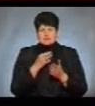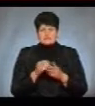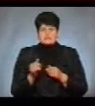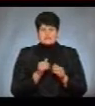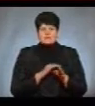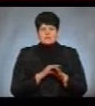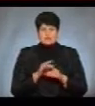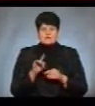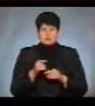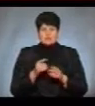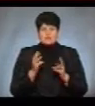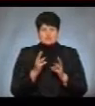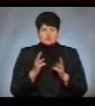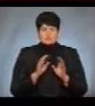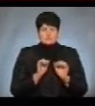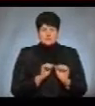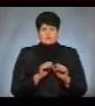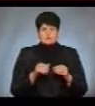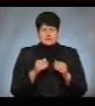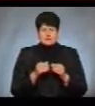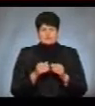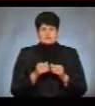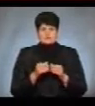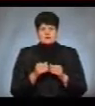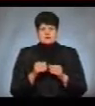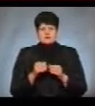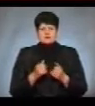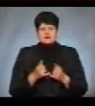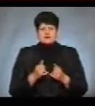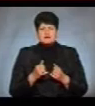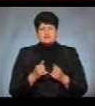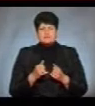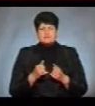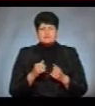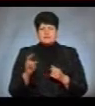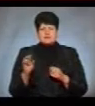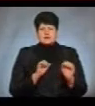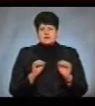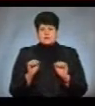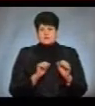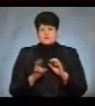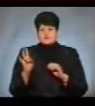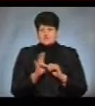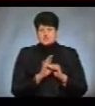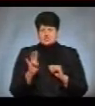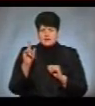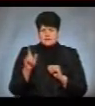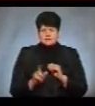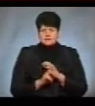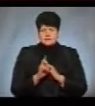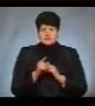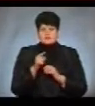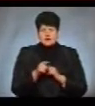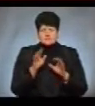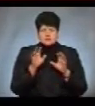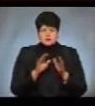та виконання вимог пожежної безпеки покладається на настоятелів храмів або повноважених ними осіб. Відповідно, в кожній релігійній громаді є статут.